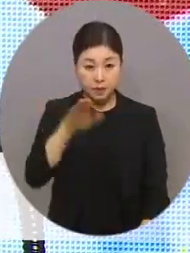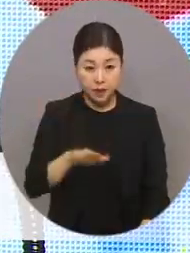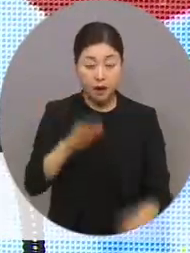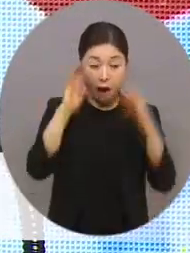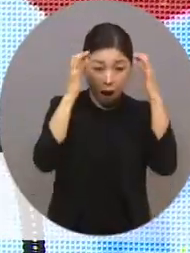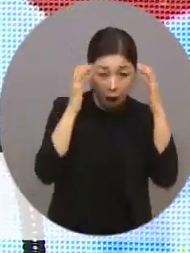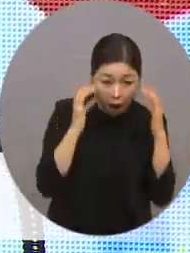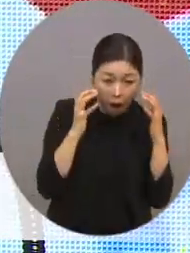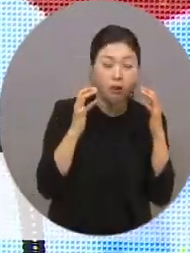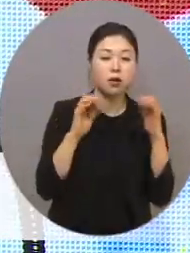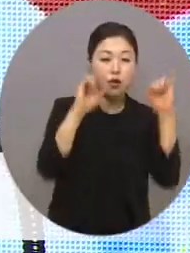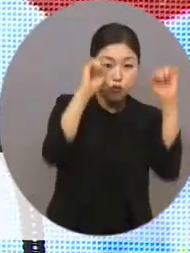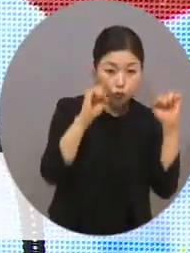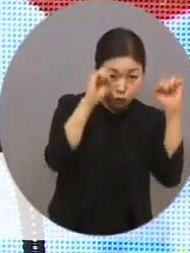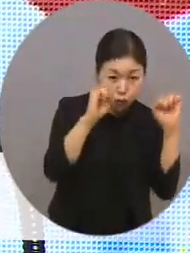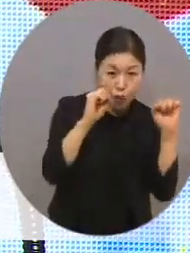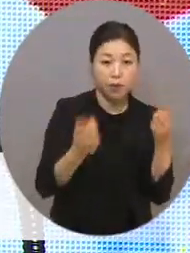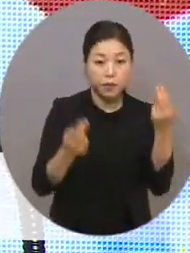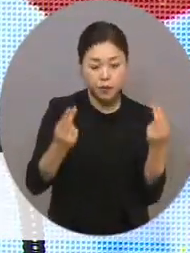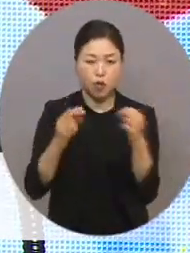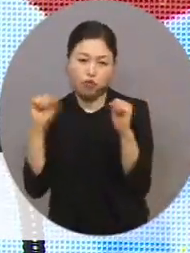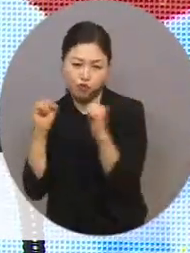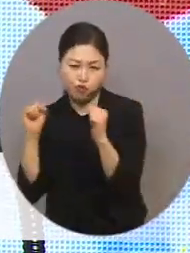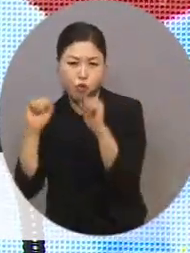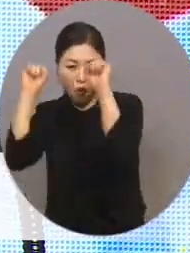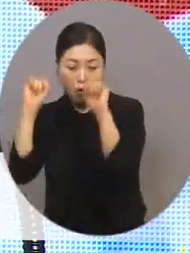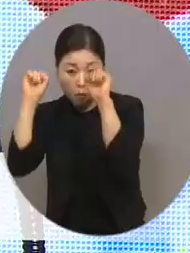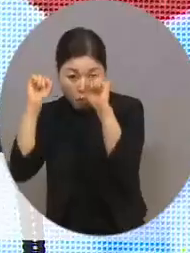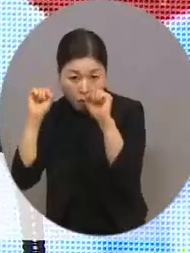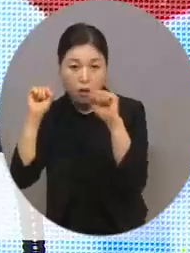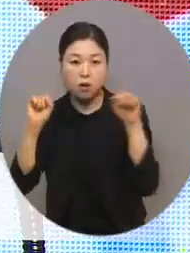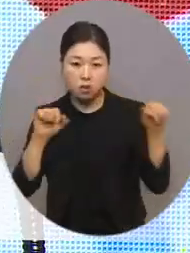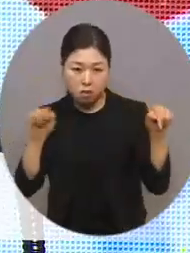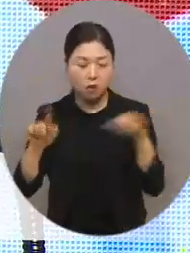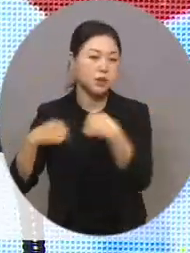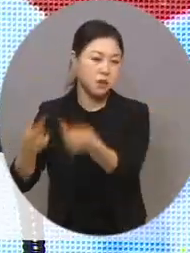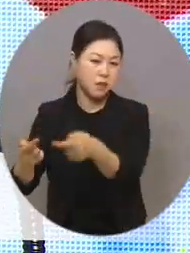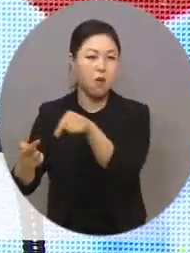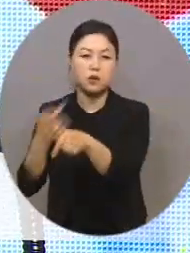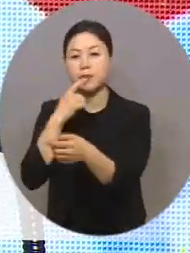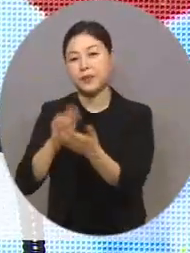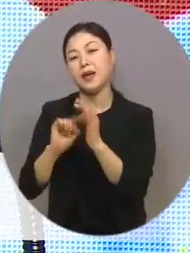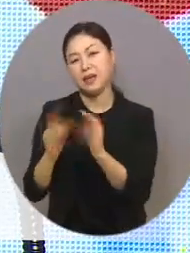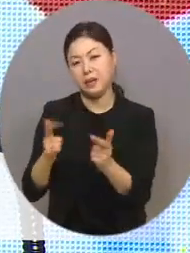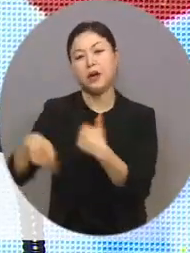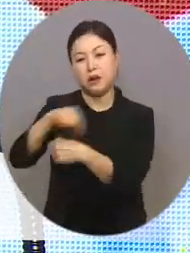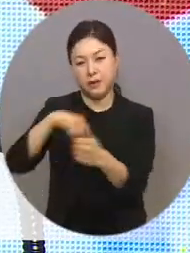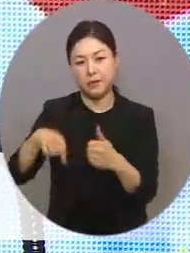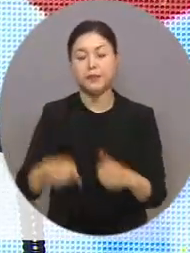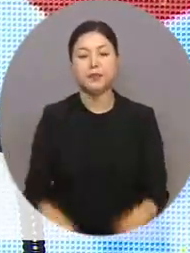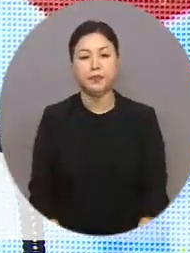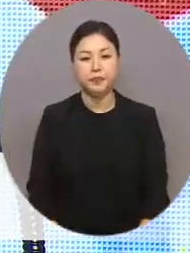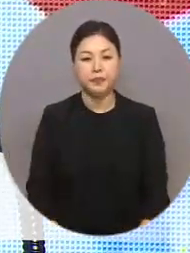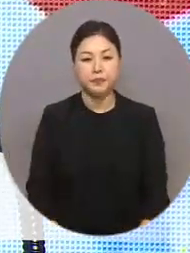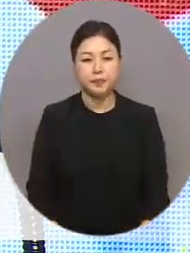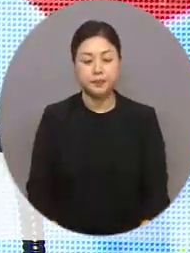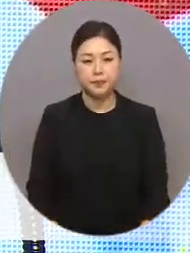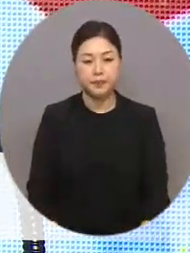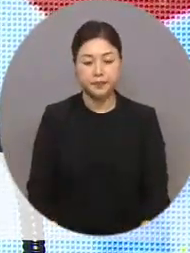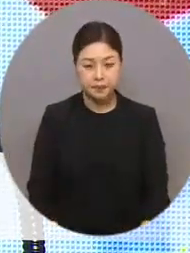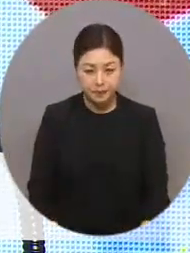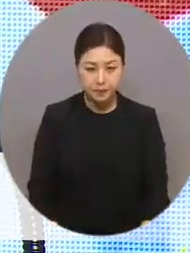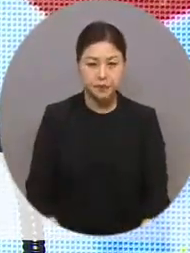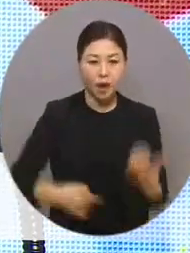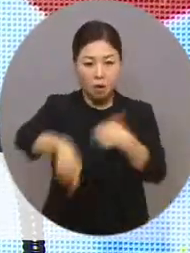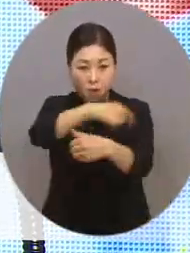종목에 비해 동계 종목은 아직 참여가 쉽지 않는 환경에 있습니다. 인프라 확충